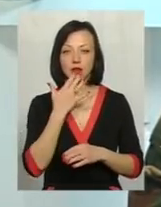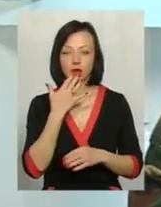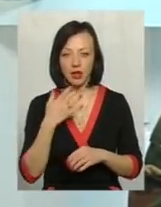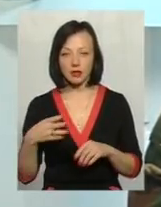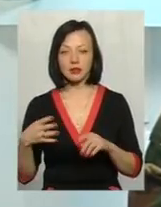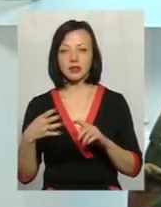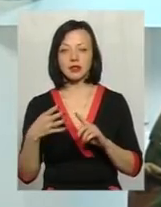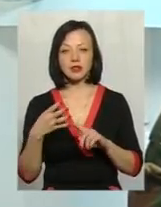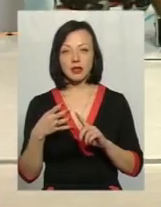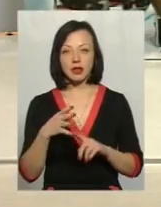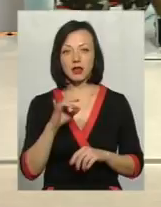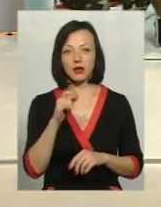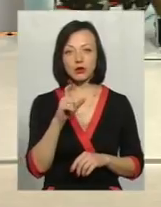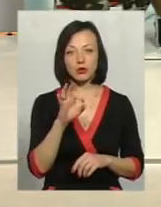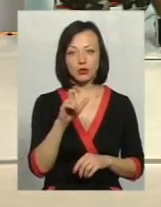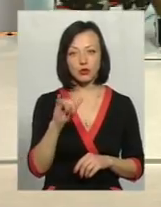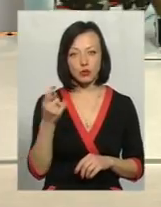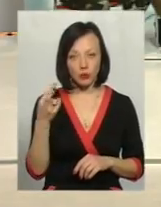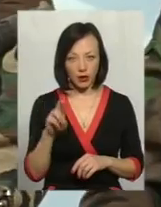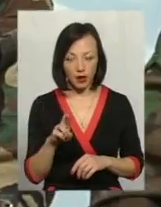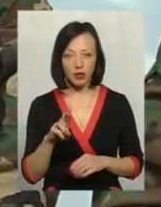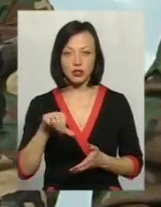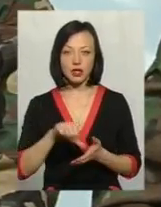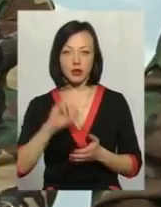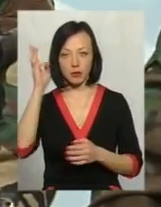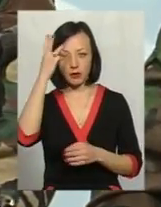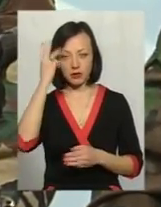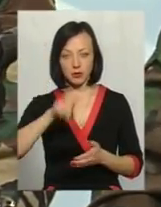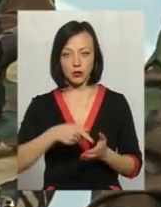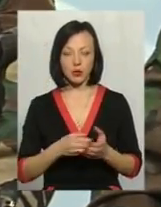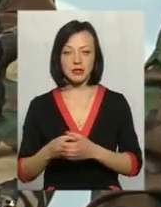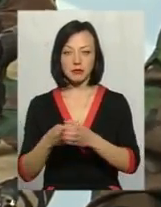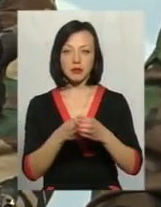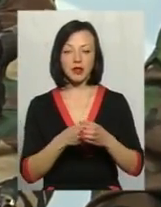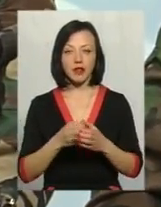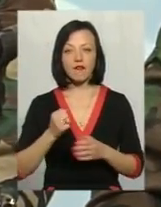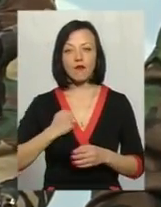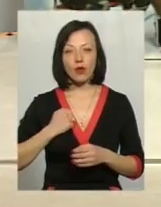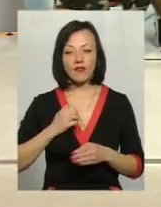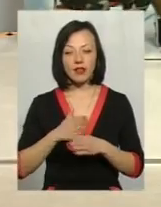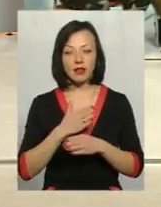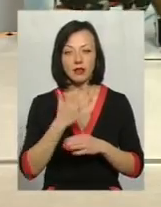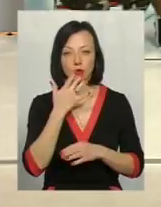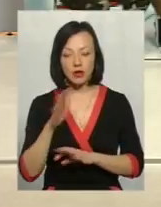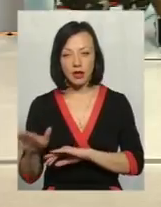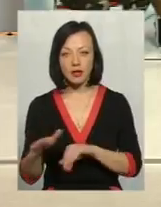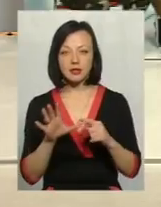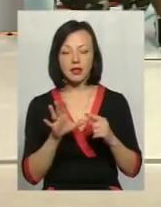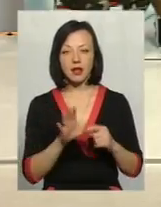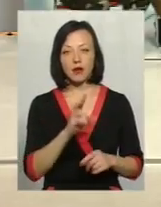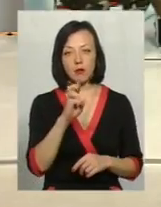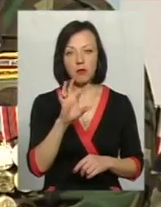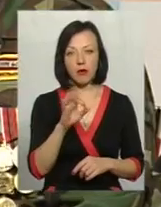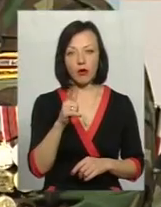воїнів-інтернаціоналістів. Також Ігор Зозуля, член Хмельницької міської спілки воїнів-інтернаціоналістів. І пан Сергій